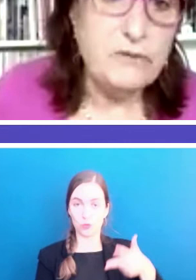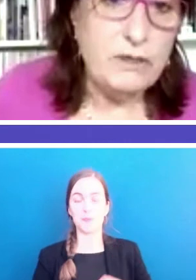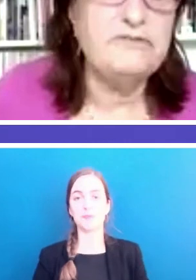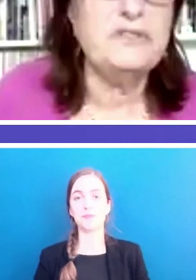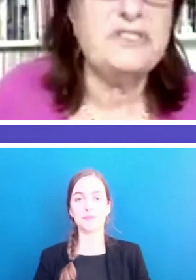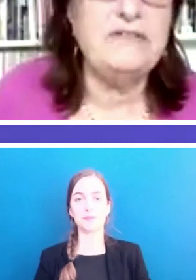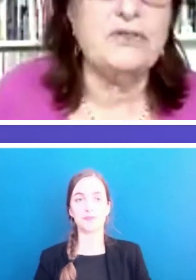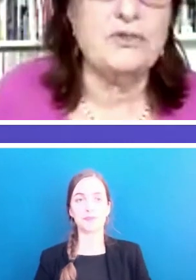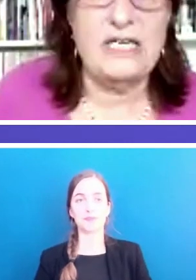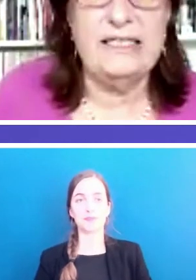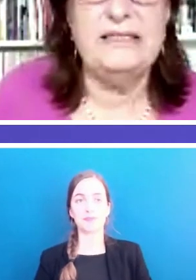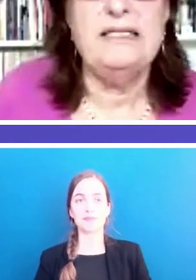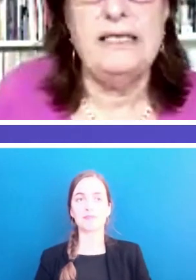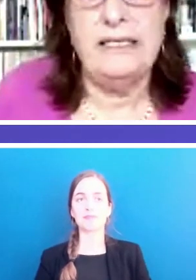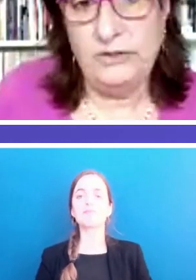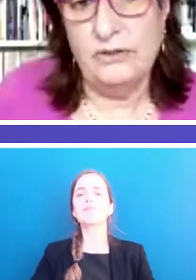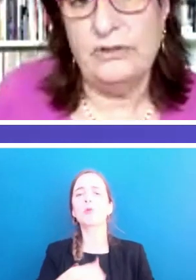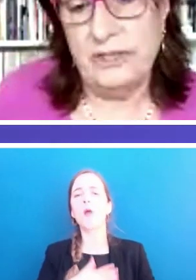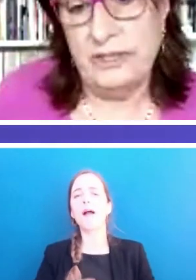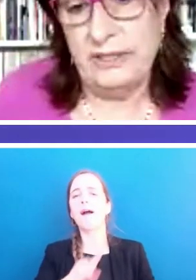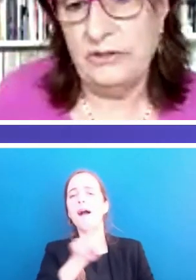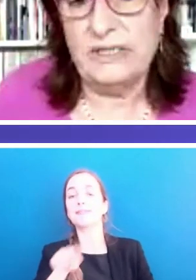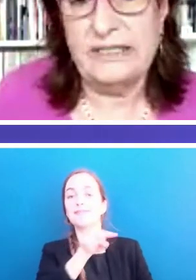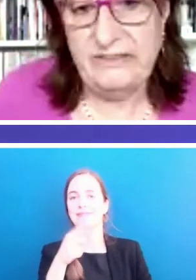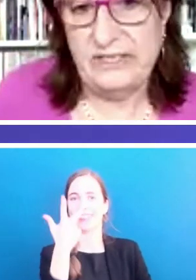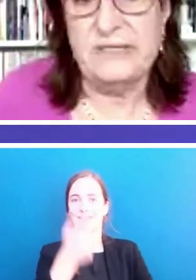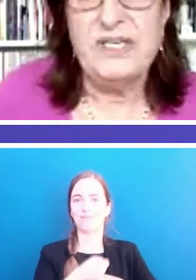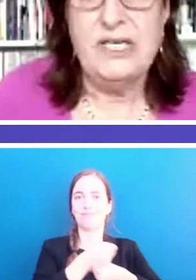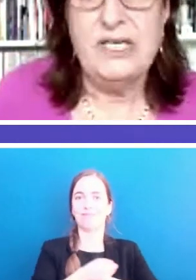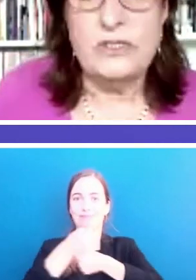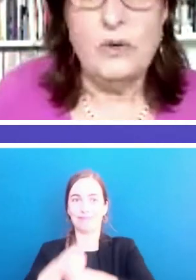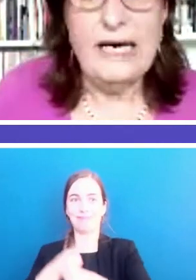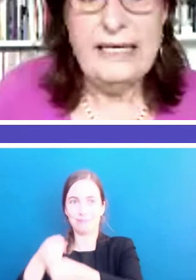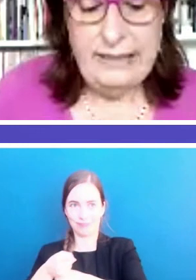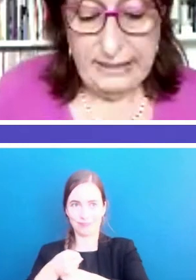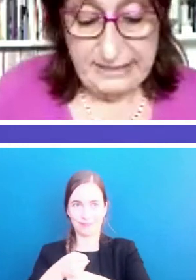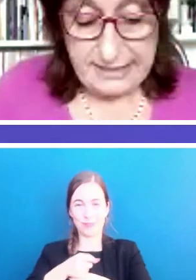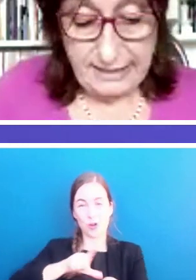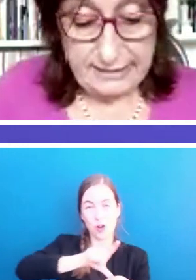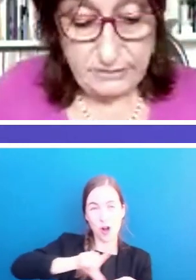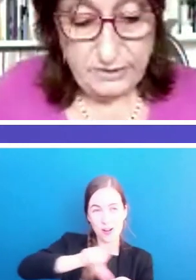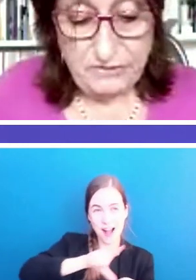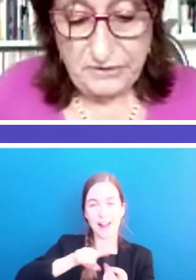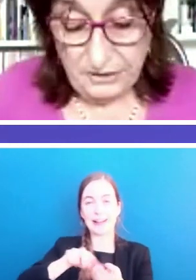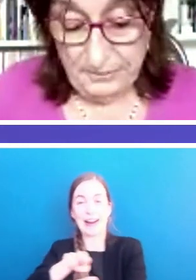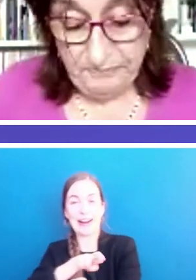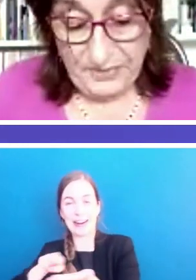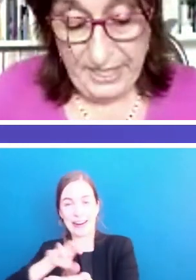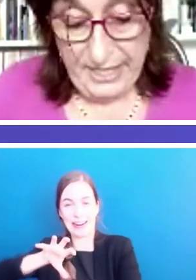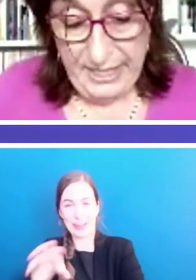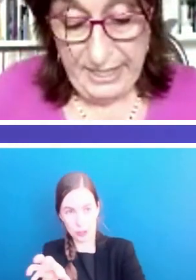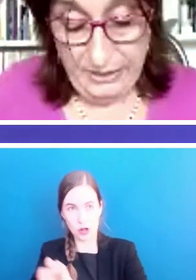تمثلن الحكومة المحلية والوطنية، فإذا كيف يمكن إشراك المجتمع المدني